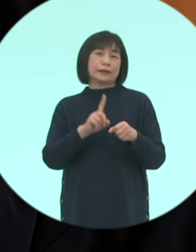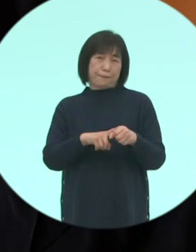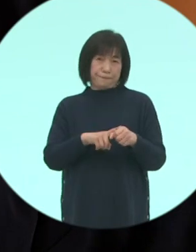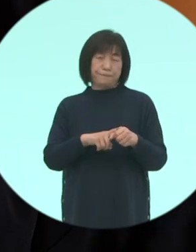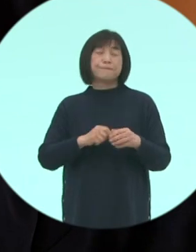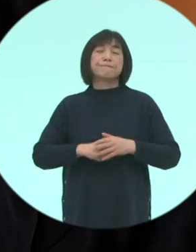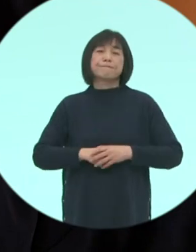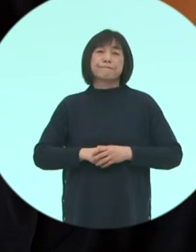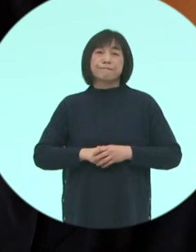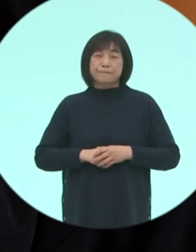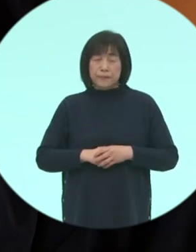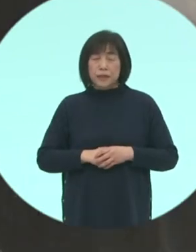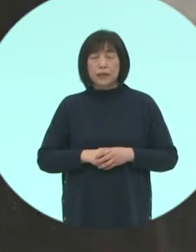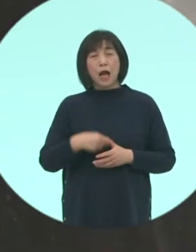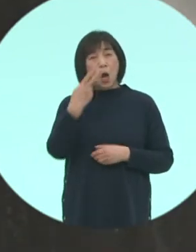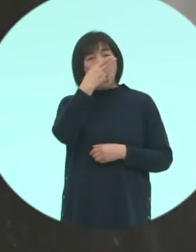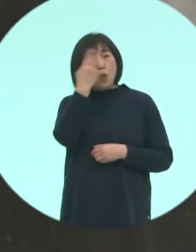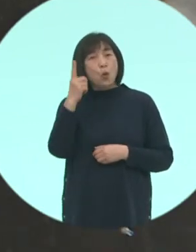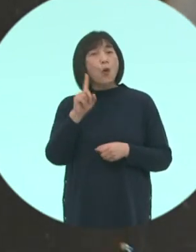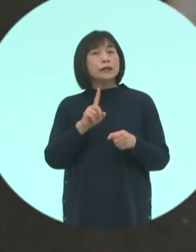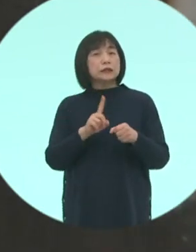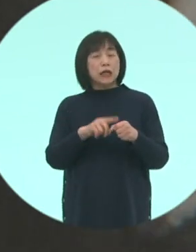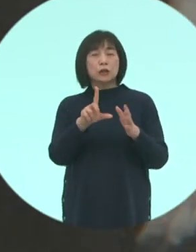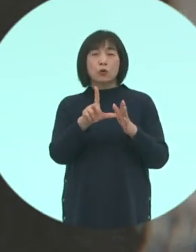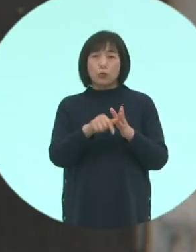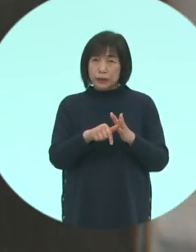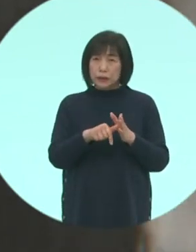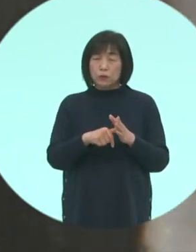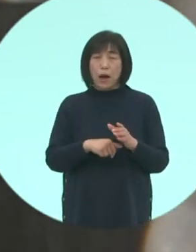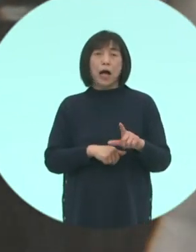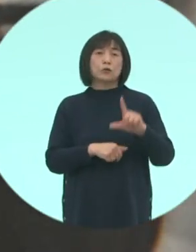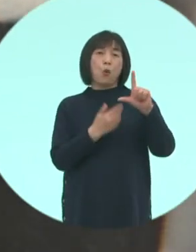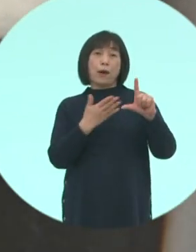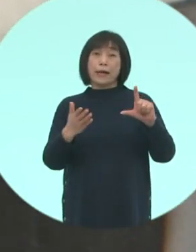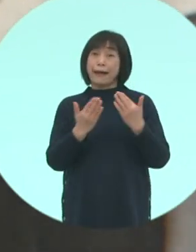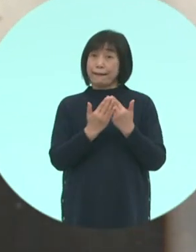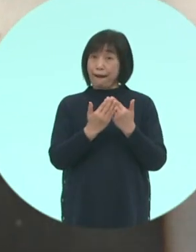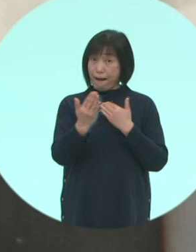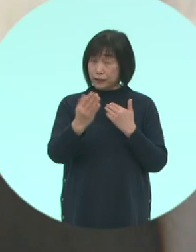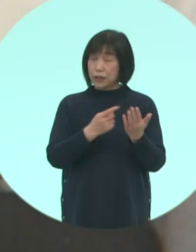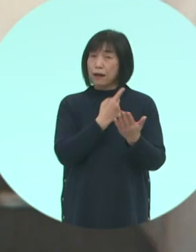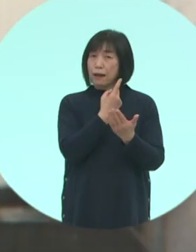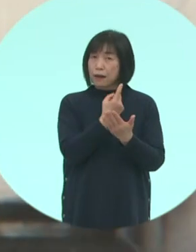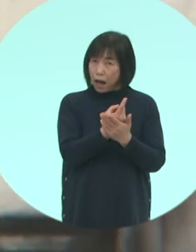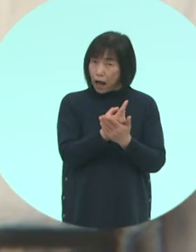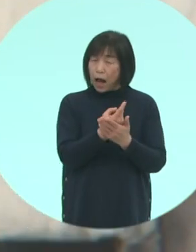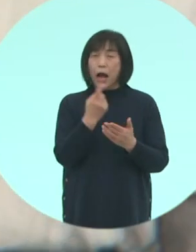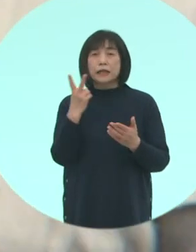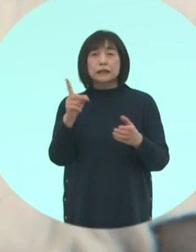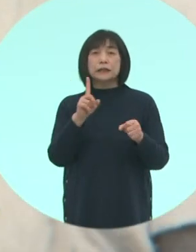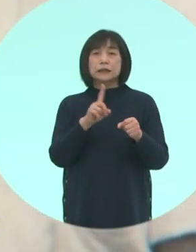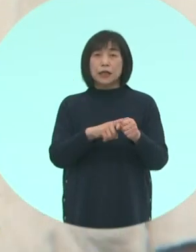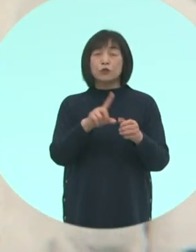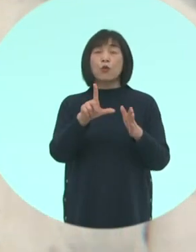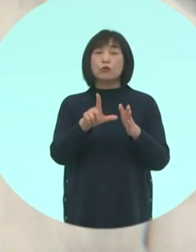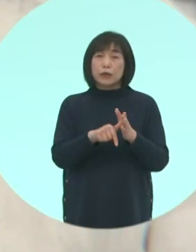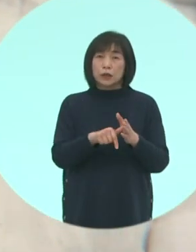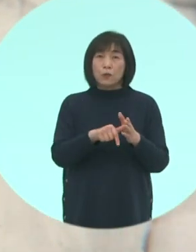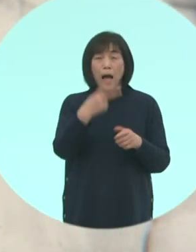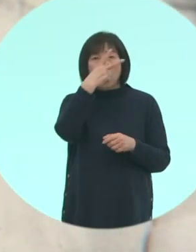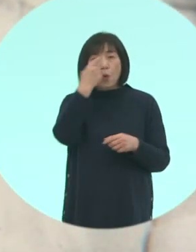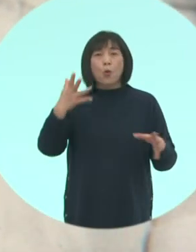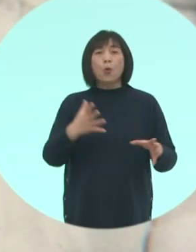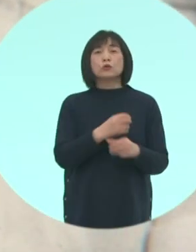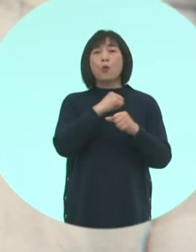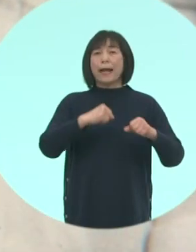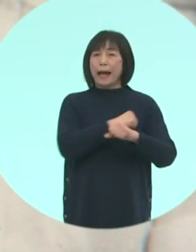が出せれたんですよね。高校1年の時には東海大会に、で2年生の時にはインターハイと国体